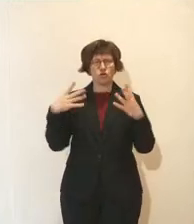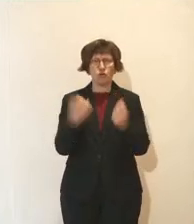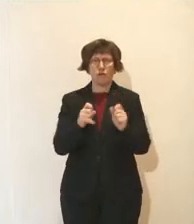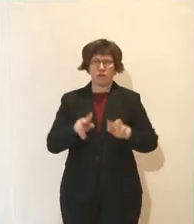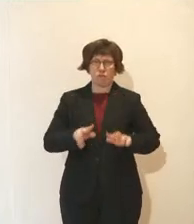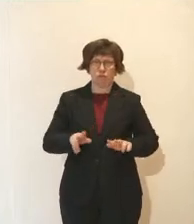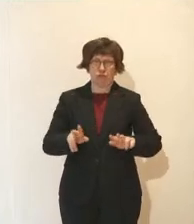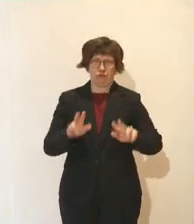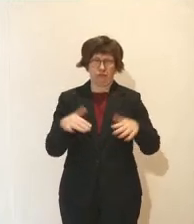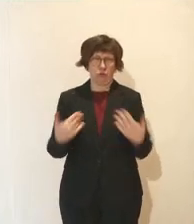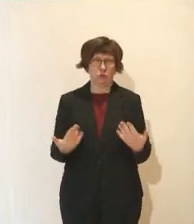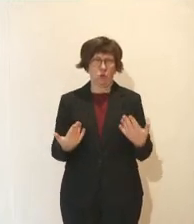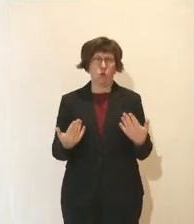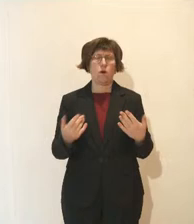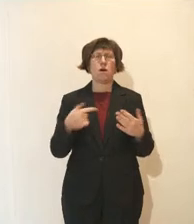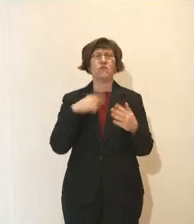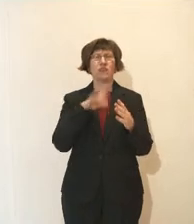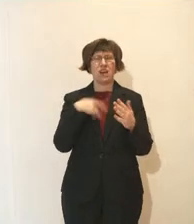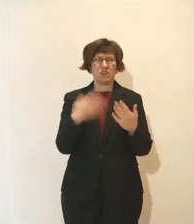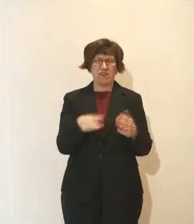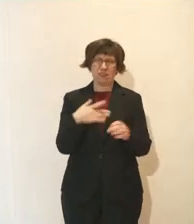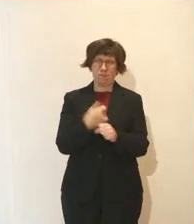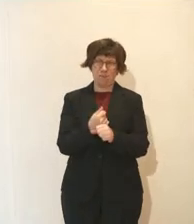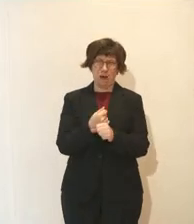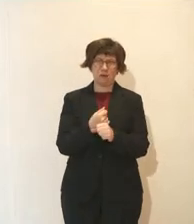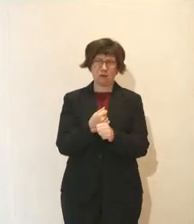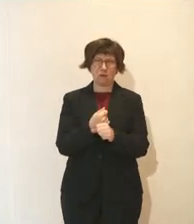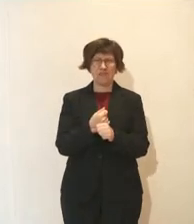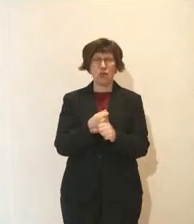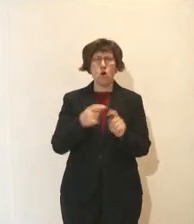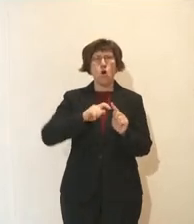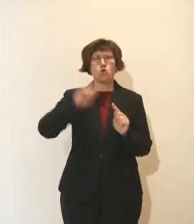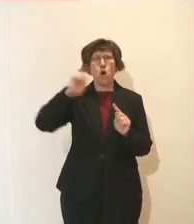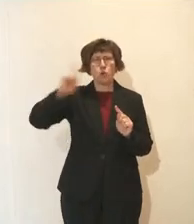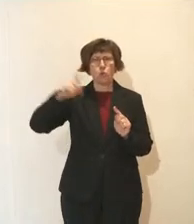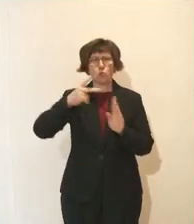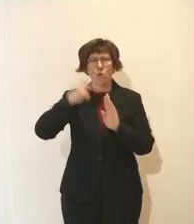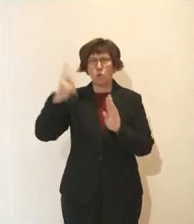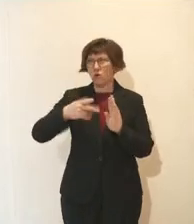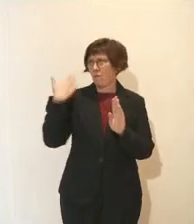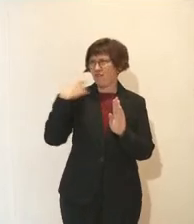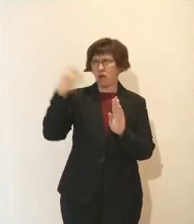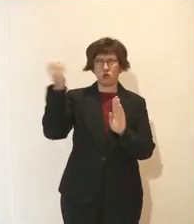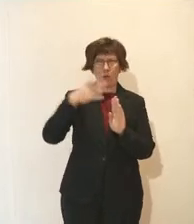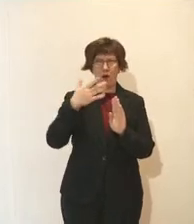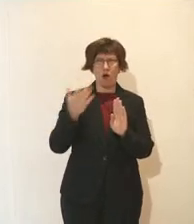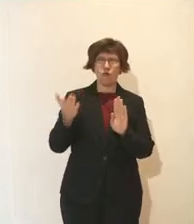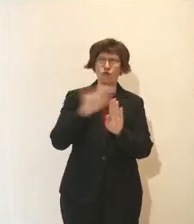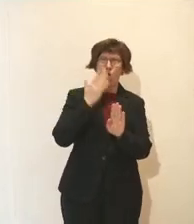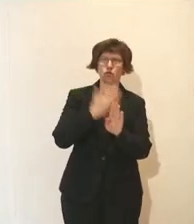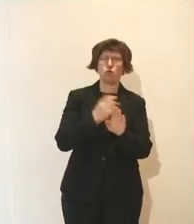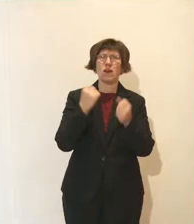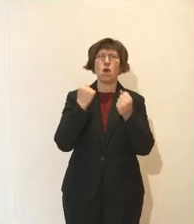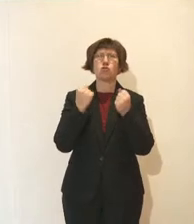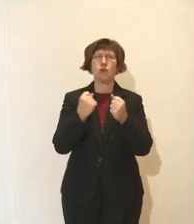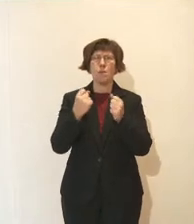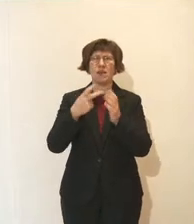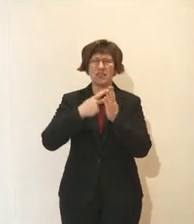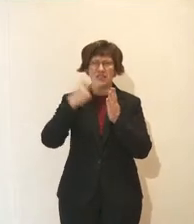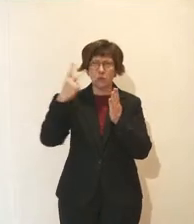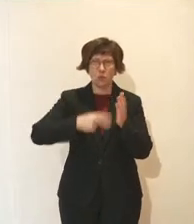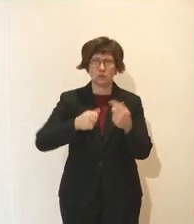kriegen und das haben wir gemacht mit einem konjunkturprogramm im sommer vorher schon mit einem stabilisierungsprogramm